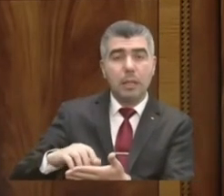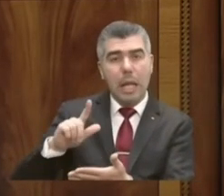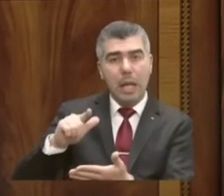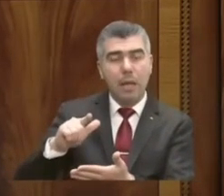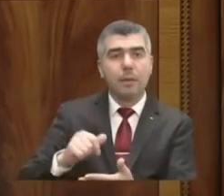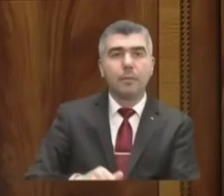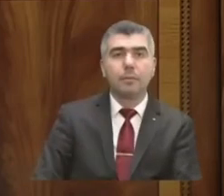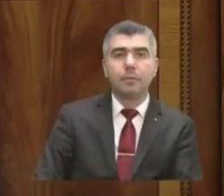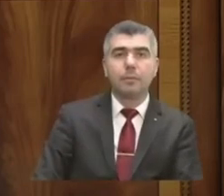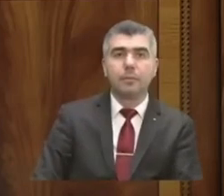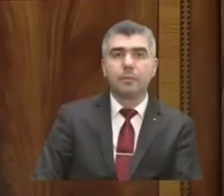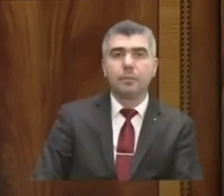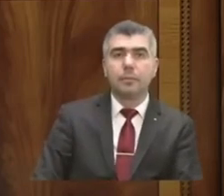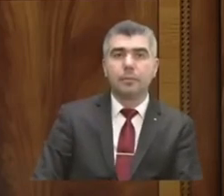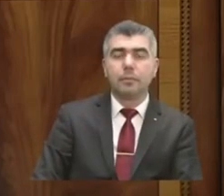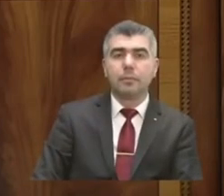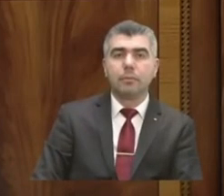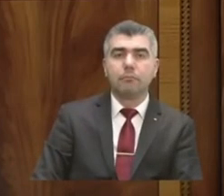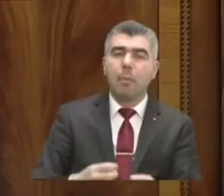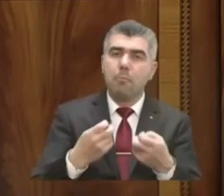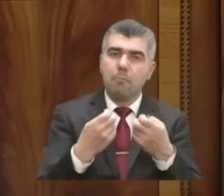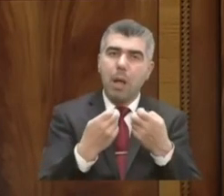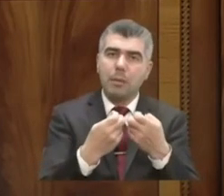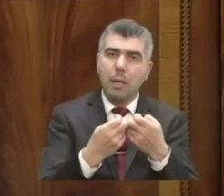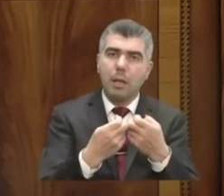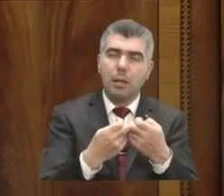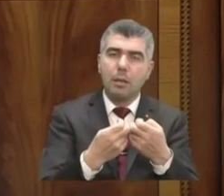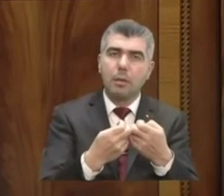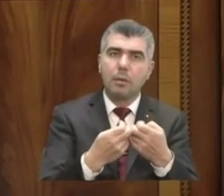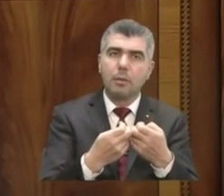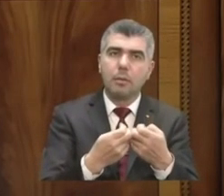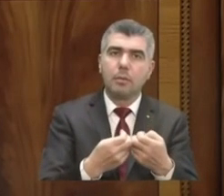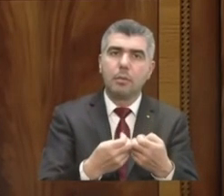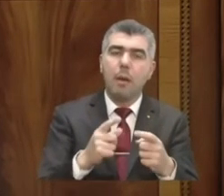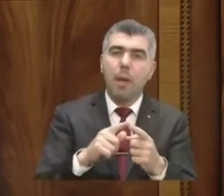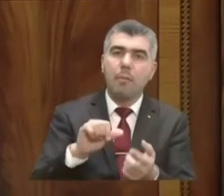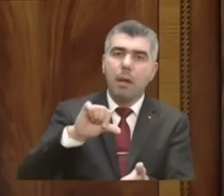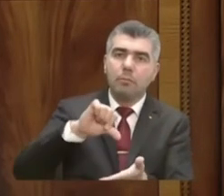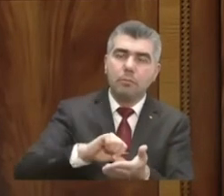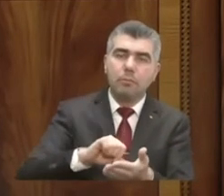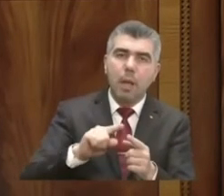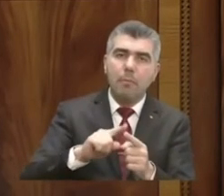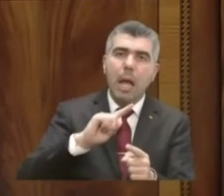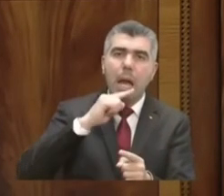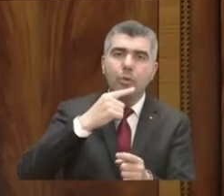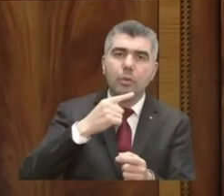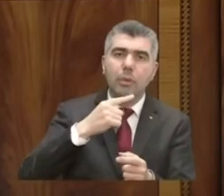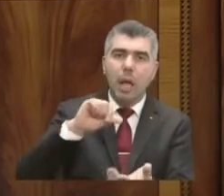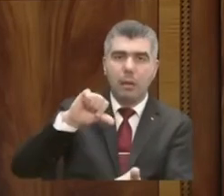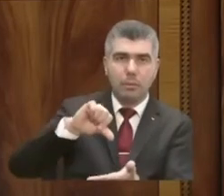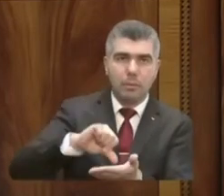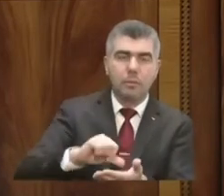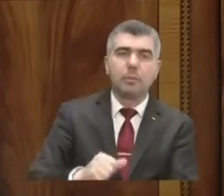بعض المناطق انه مثلا استثمار في زاكورا